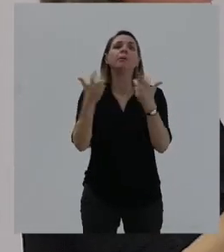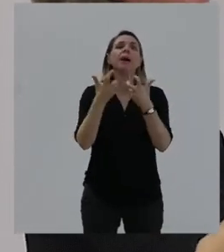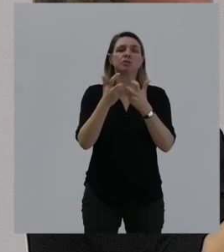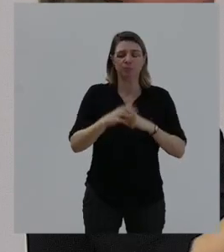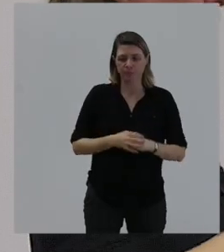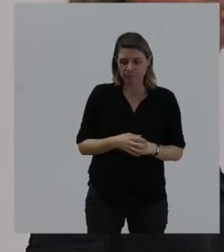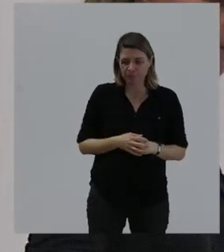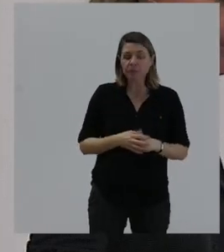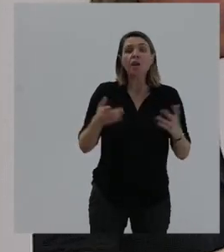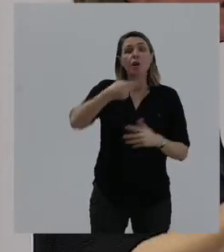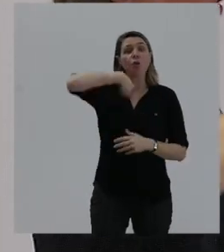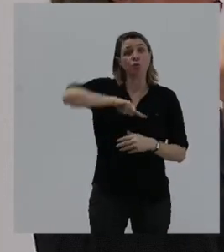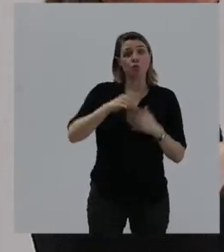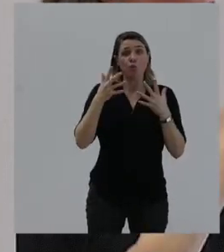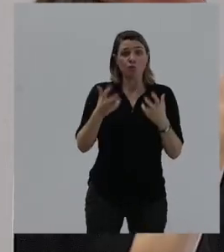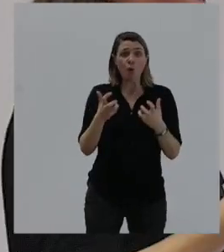exemple.